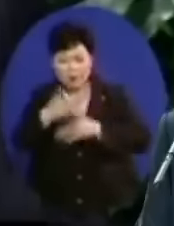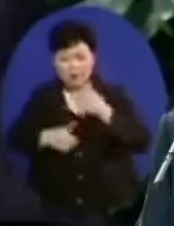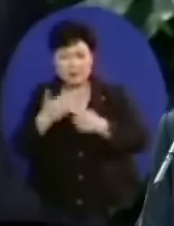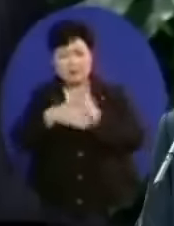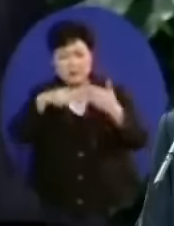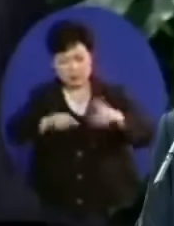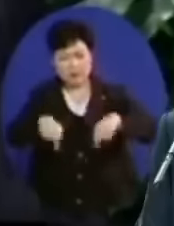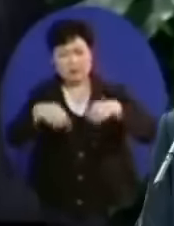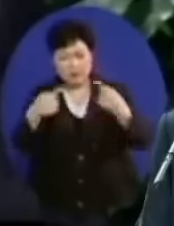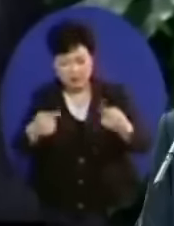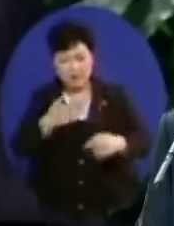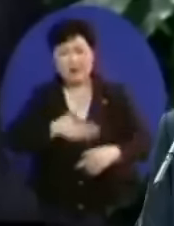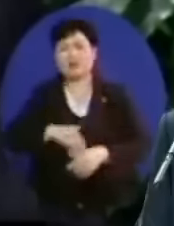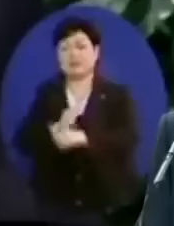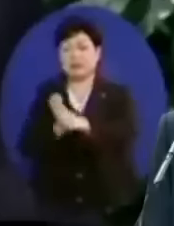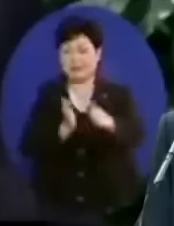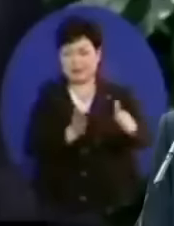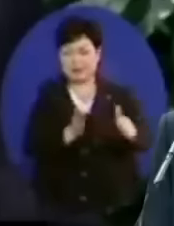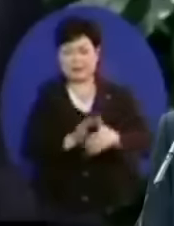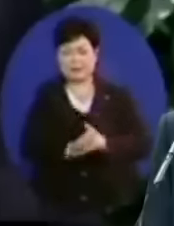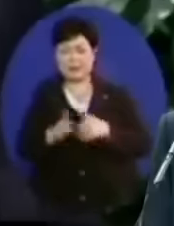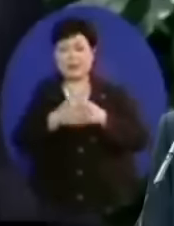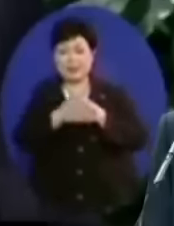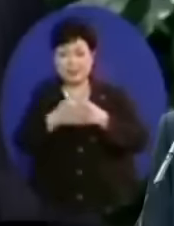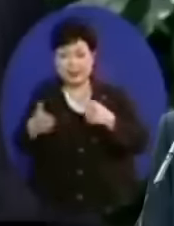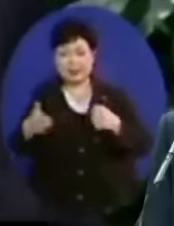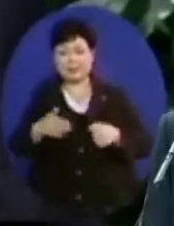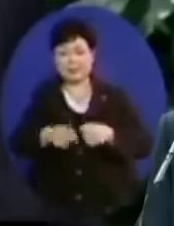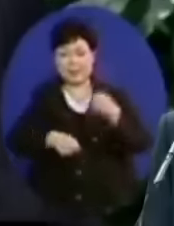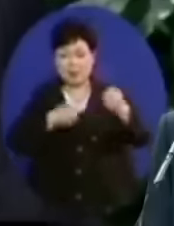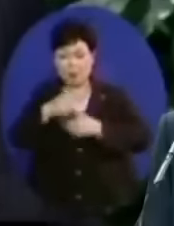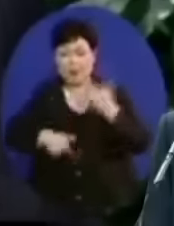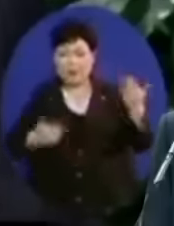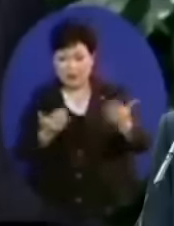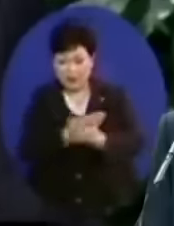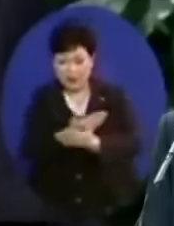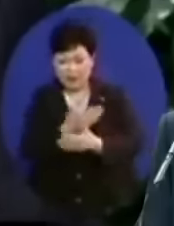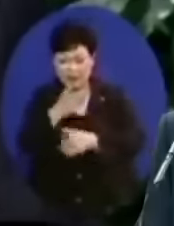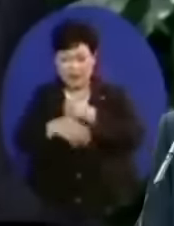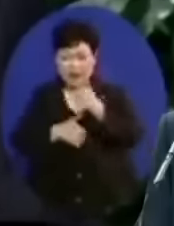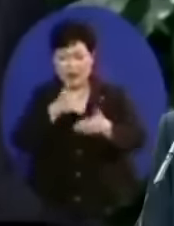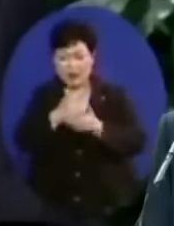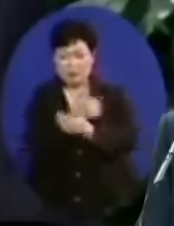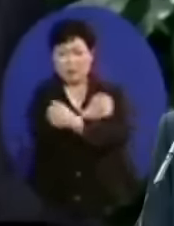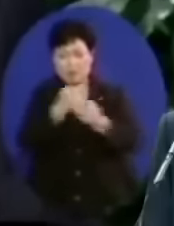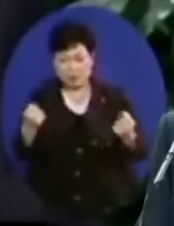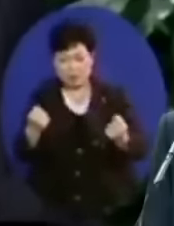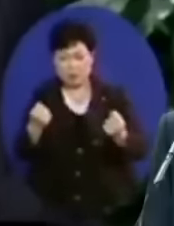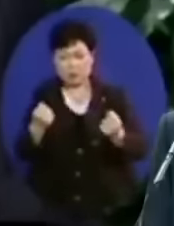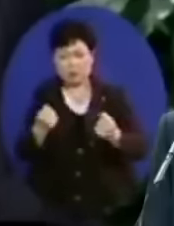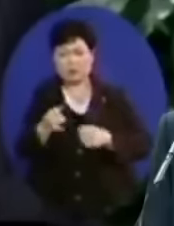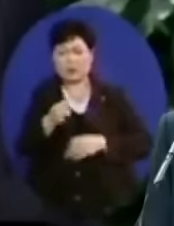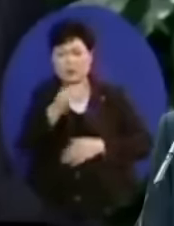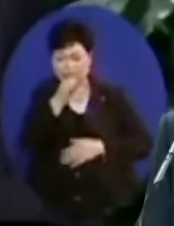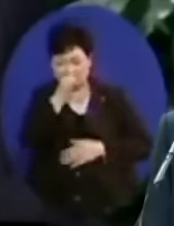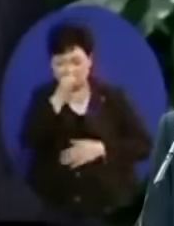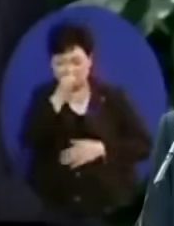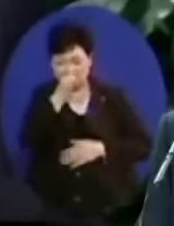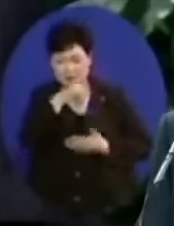것을 알아야 되겠습니다. 이러므로 회개는 하나님의 용서를 가져온다는 것을 잊지 말아야 되는